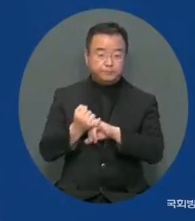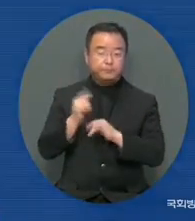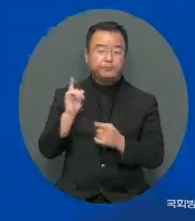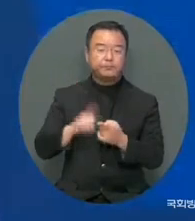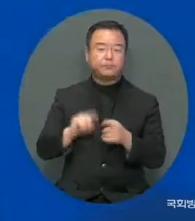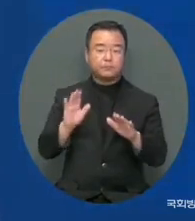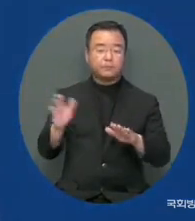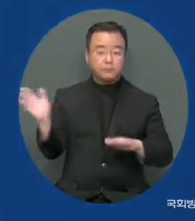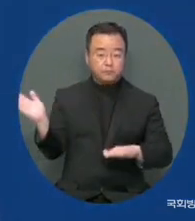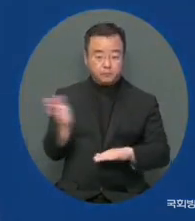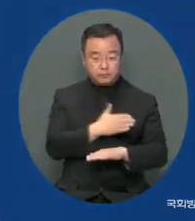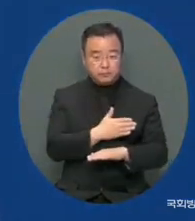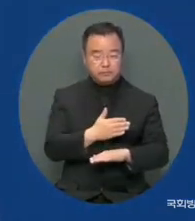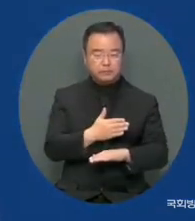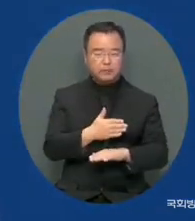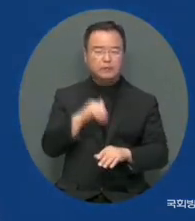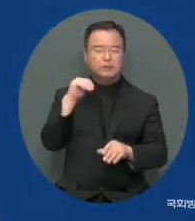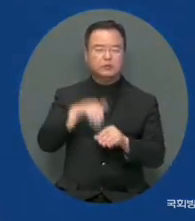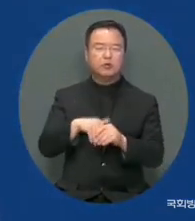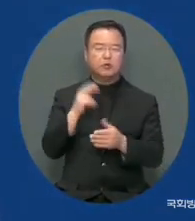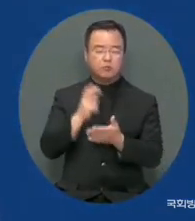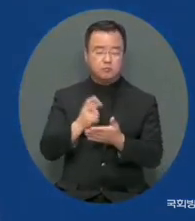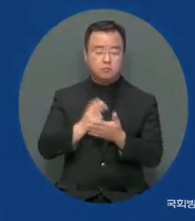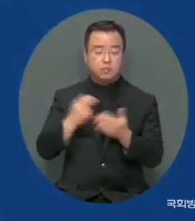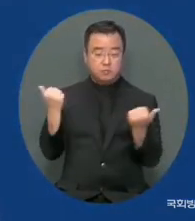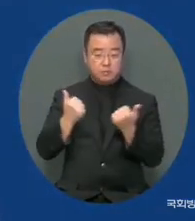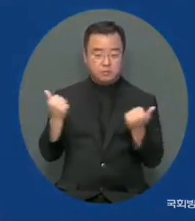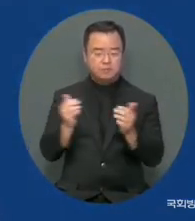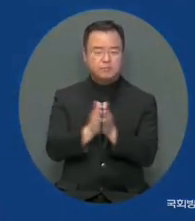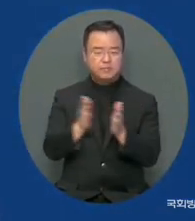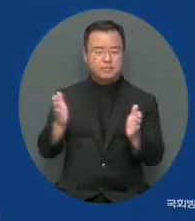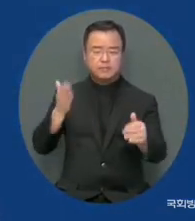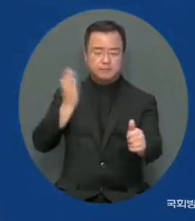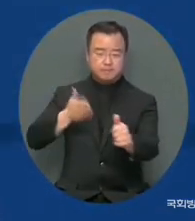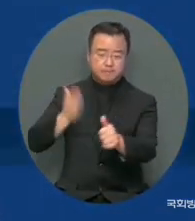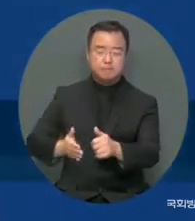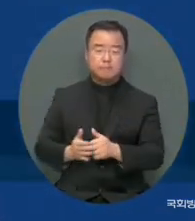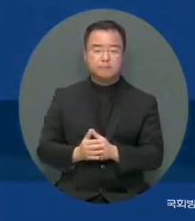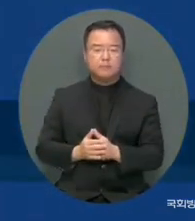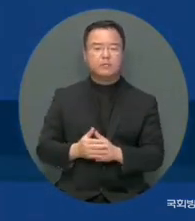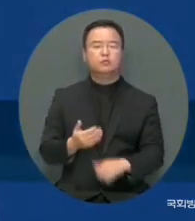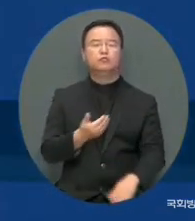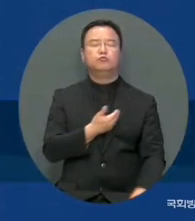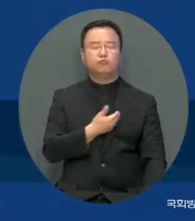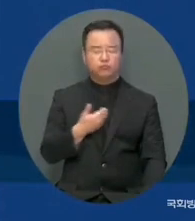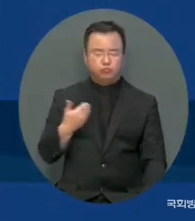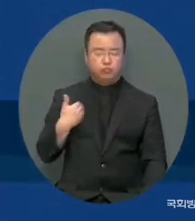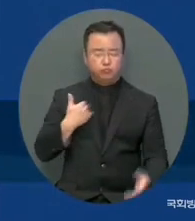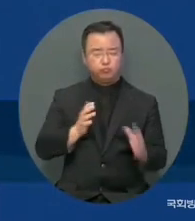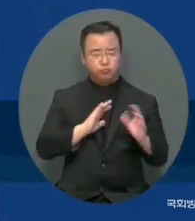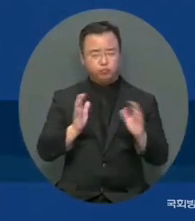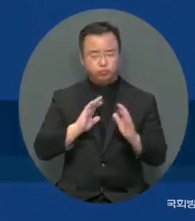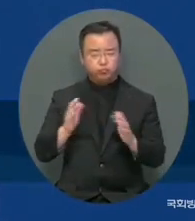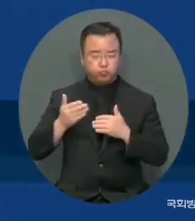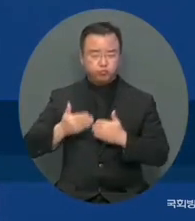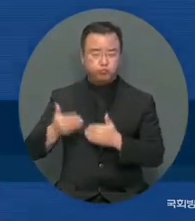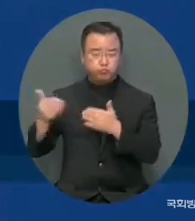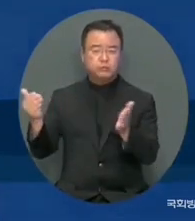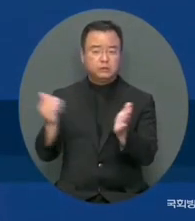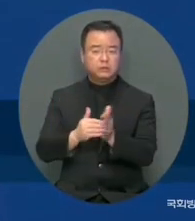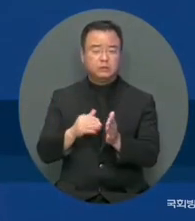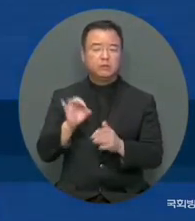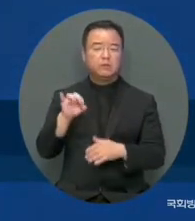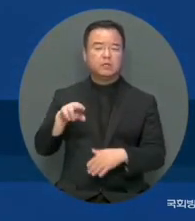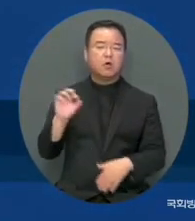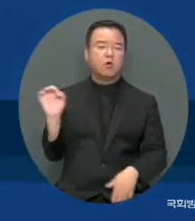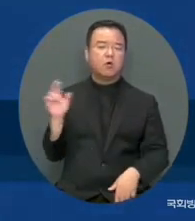오늘부터 본격적인 선거법 협상에 착수합시다. 충분한 숙의 과정을 거친 만큼 여야